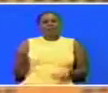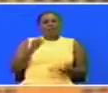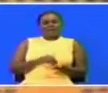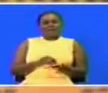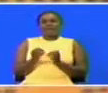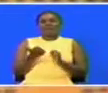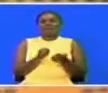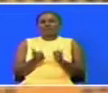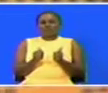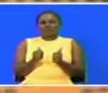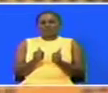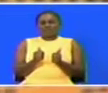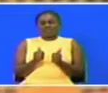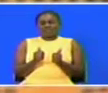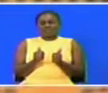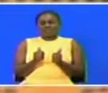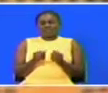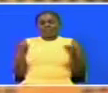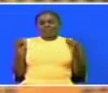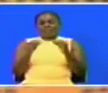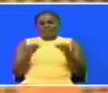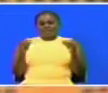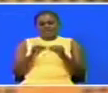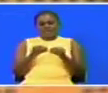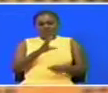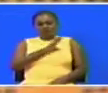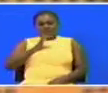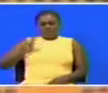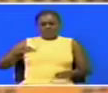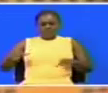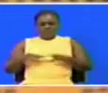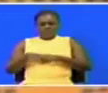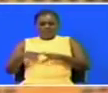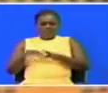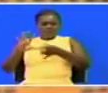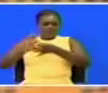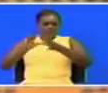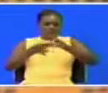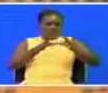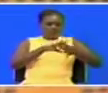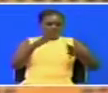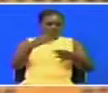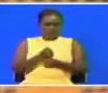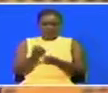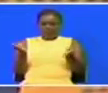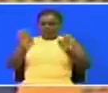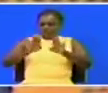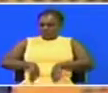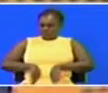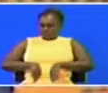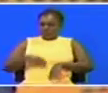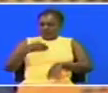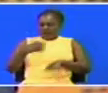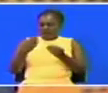za KTN Leo Michezo. Mkutano wa wanakamati wa Olimpiki na mashirikisho ulitibuka pasi na mwelekeo